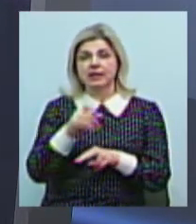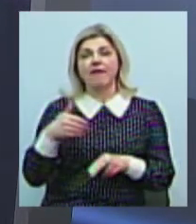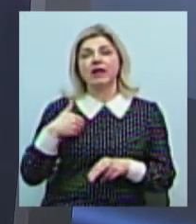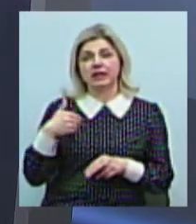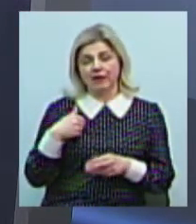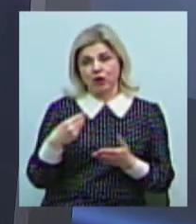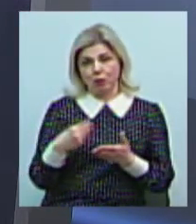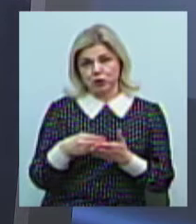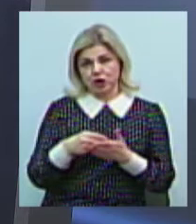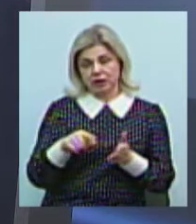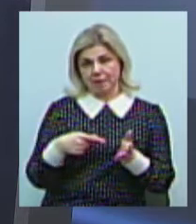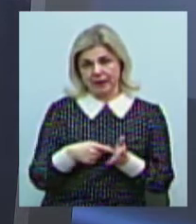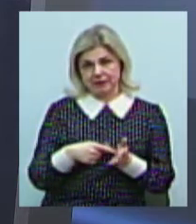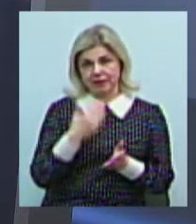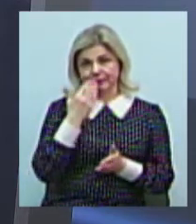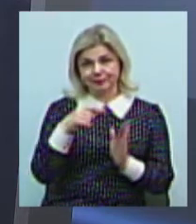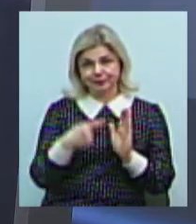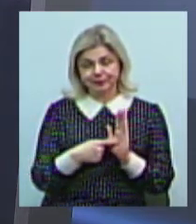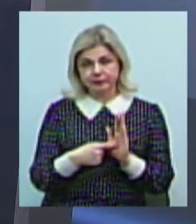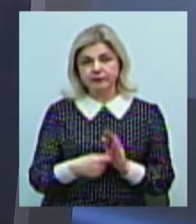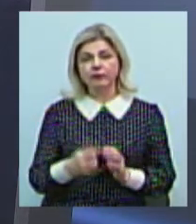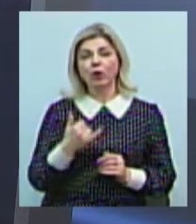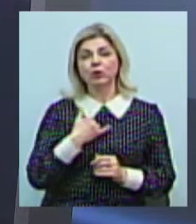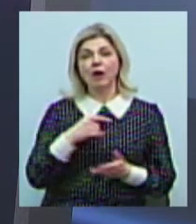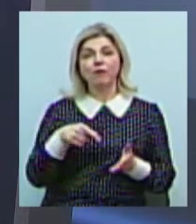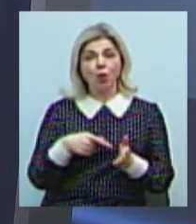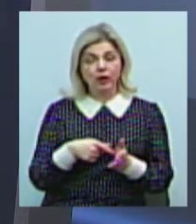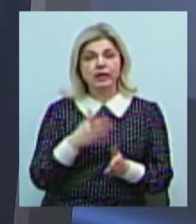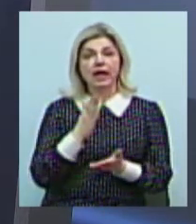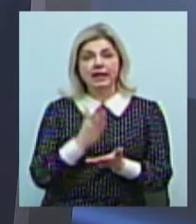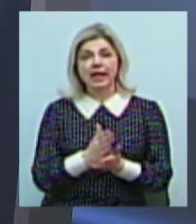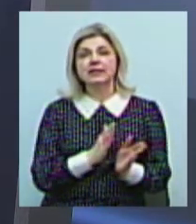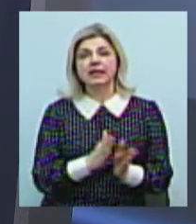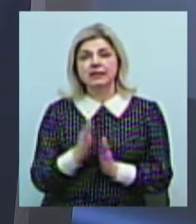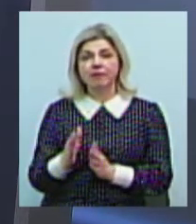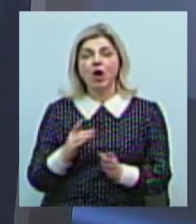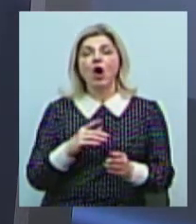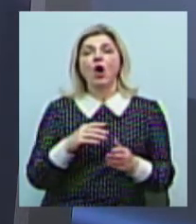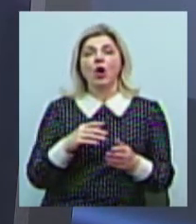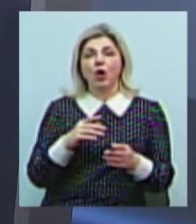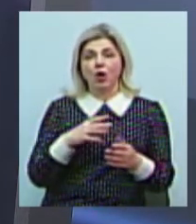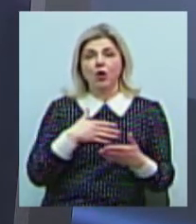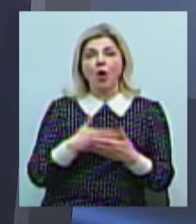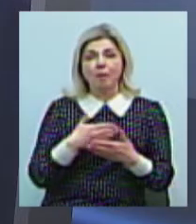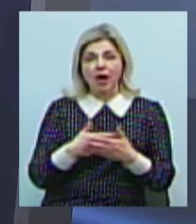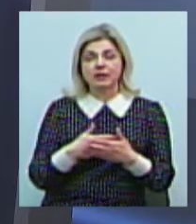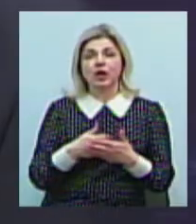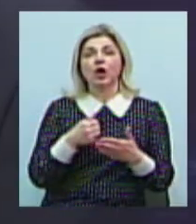міста? Ну, прежде всего, у нас в городе создана система громадських дорадчих органів при виконавчих органах